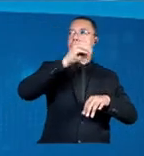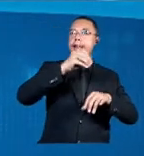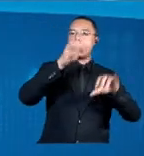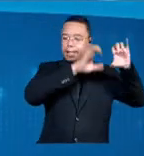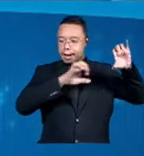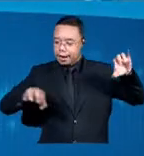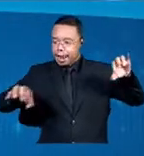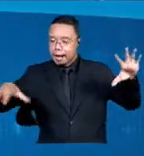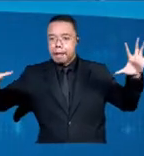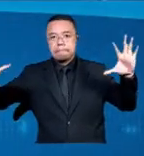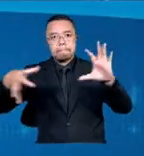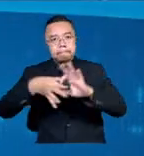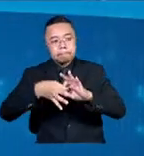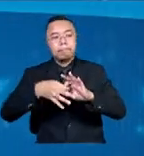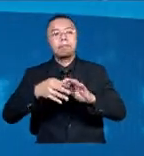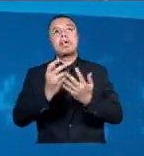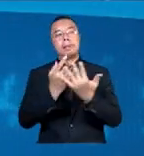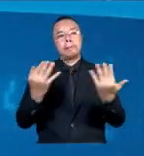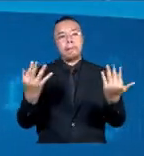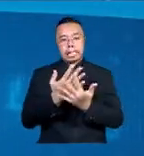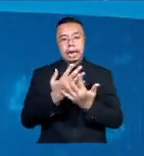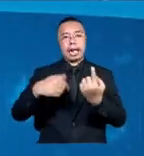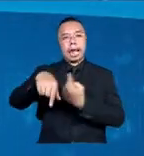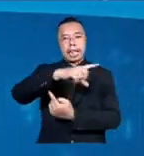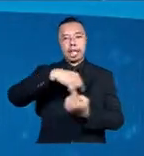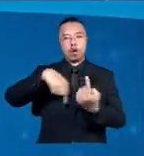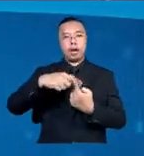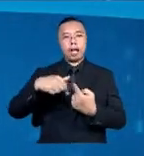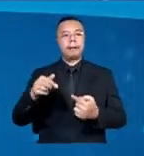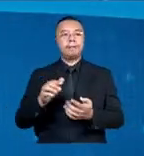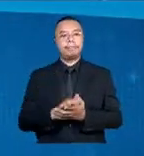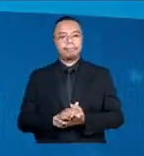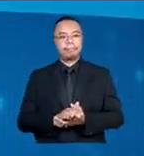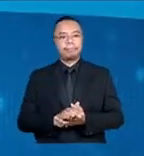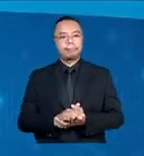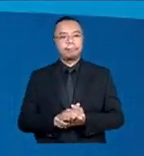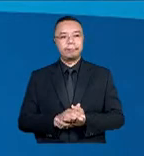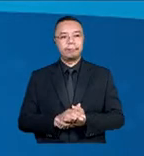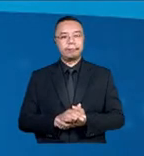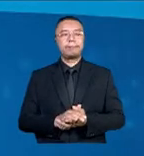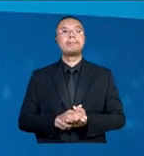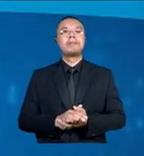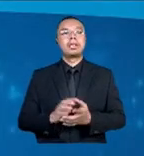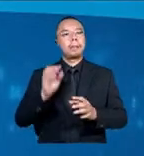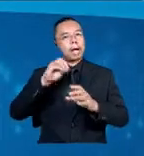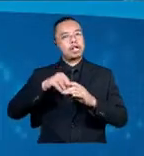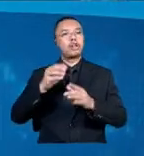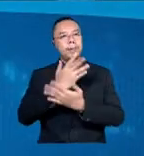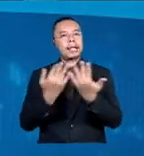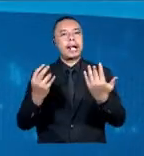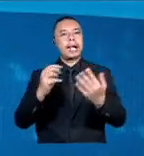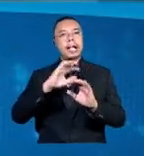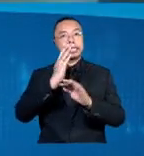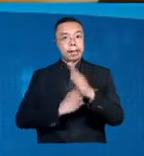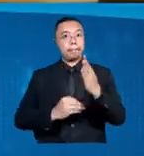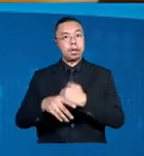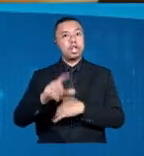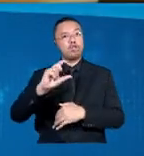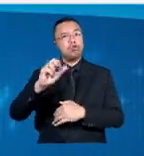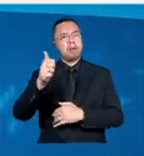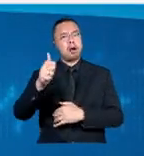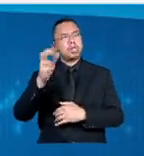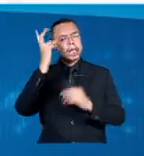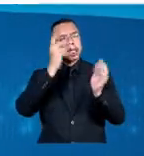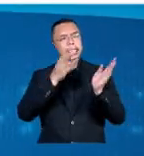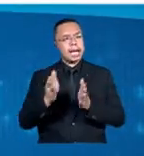pemerintah daerah, dan masyarakat disabilitas. Iya, memang cukup baik nampaknya wacana dan